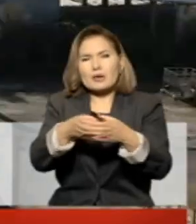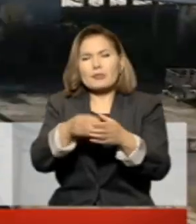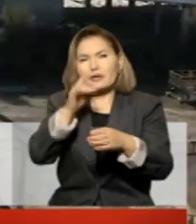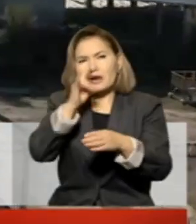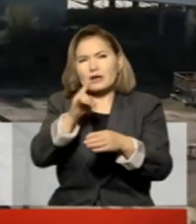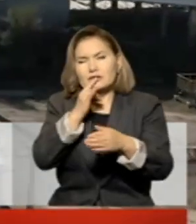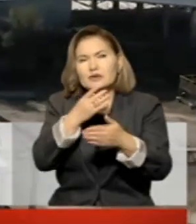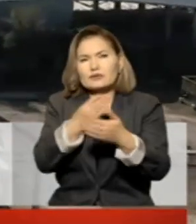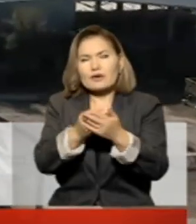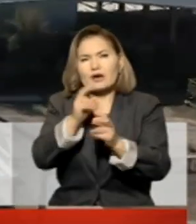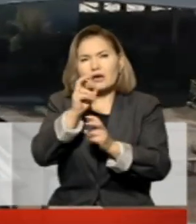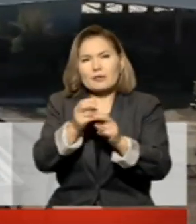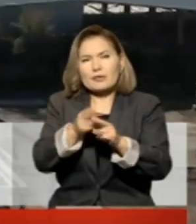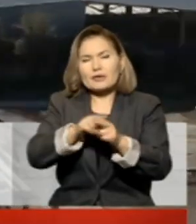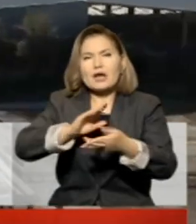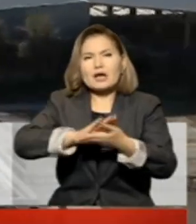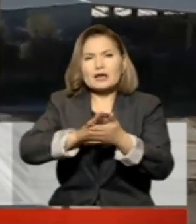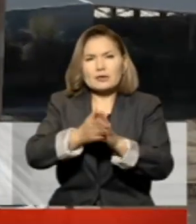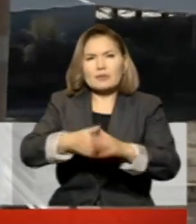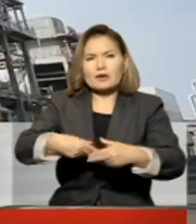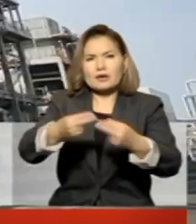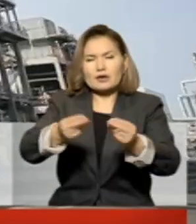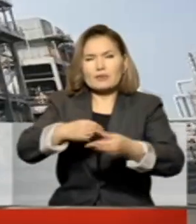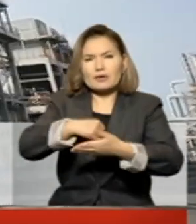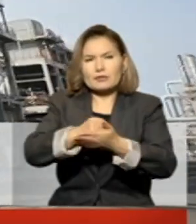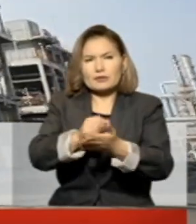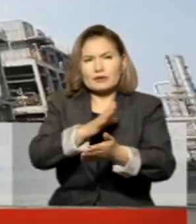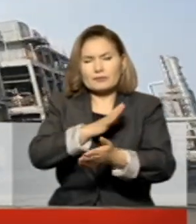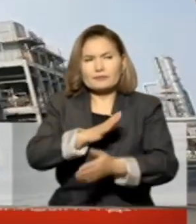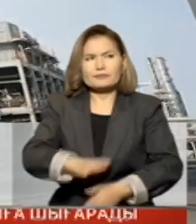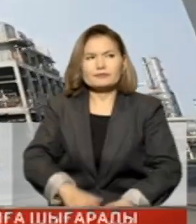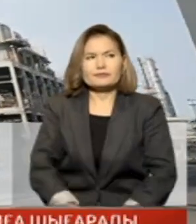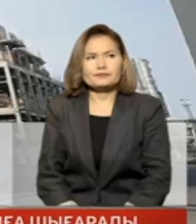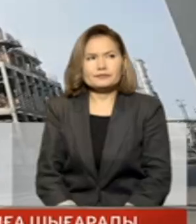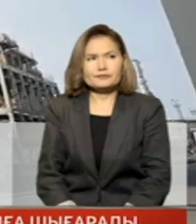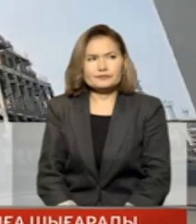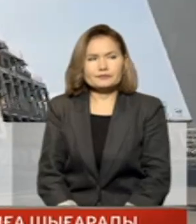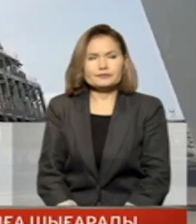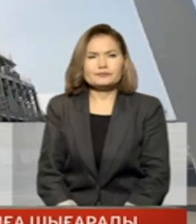отандық кәсіпорындармен бірқатар келісім шарттарда бекітілген.